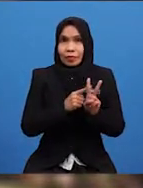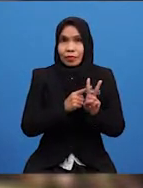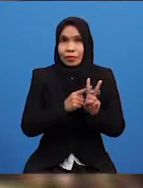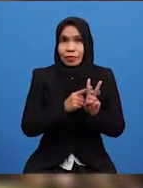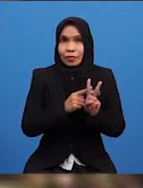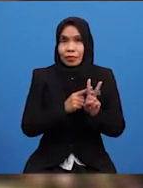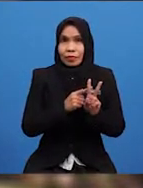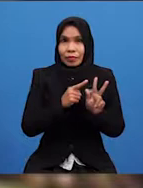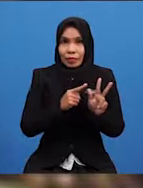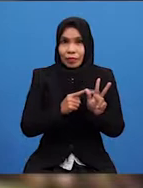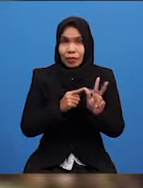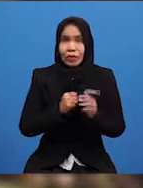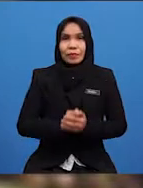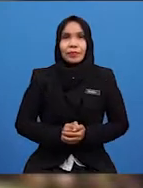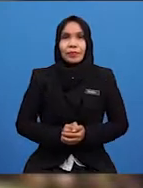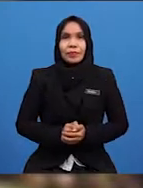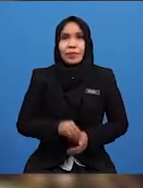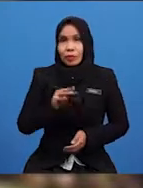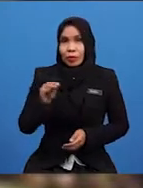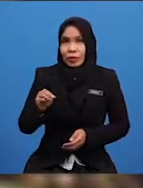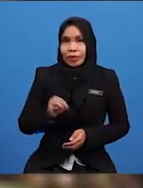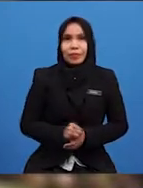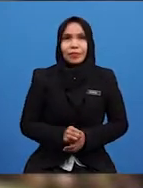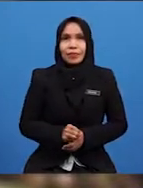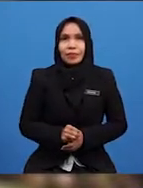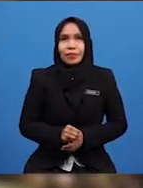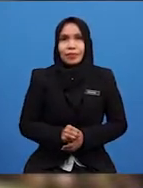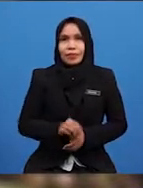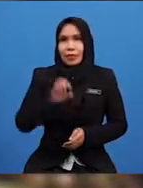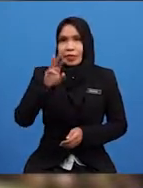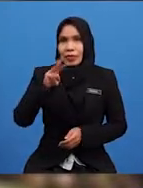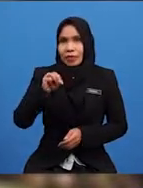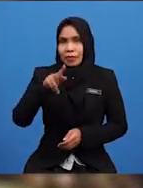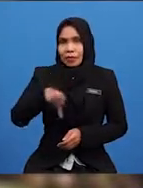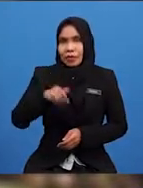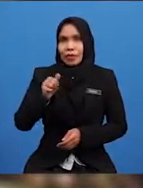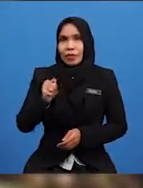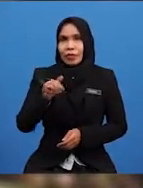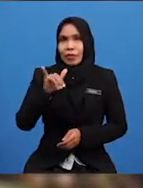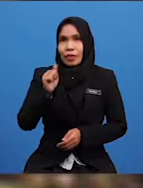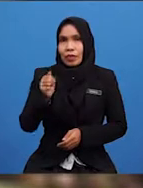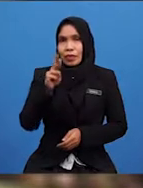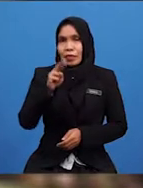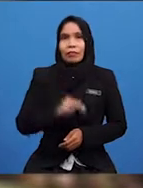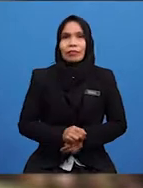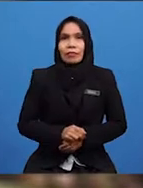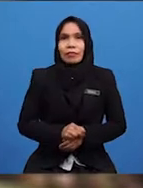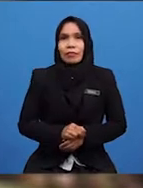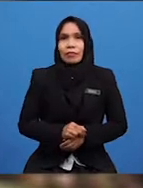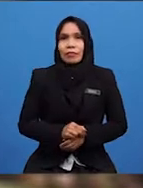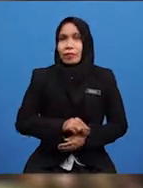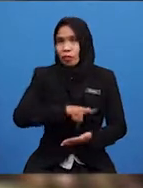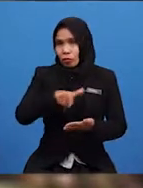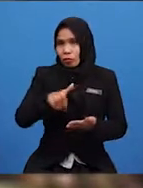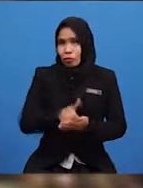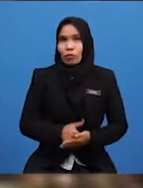perkahwinan dan naungan. Murid-murid, Empayar Kesultanan Melayu Melaka meliputi seluruh semenanjung Tanah Melayu